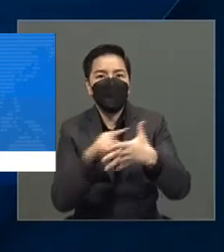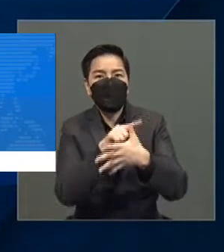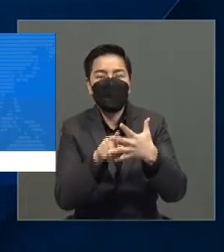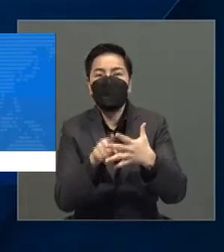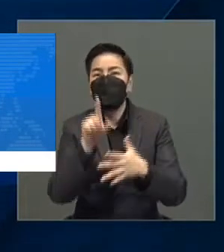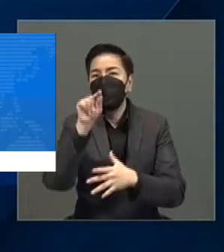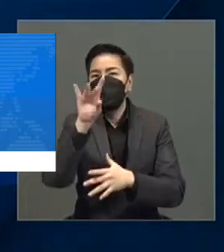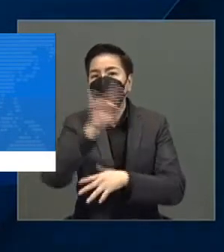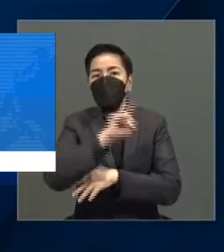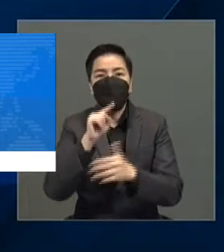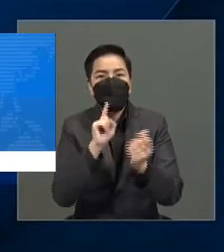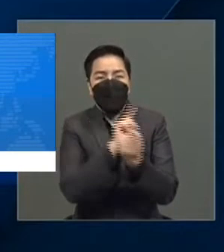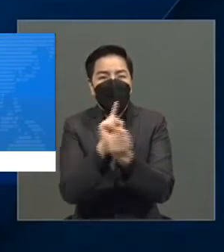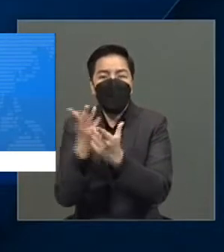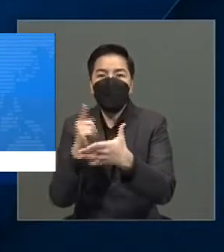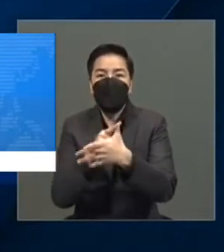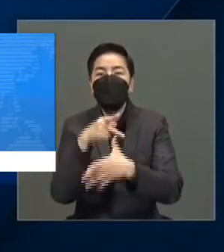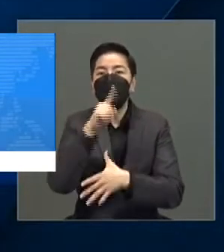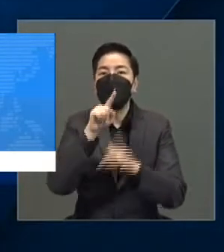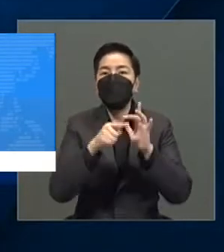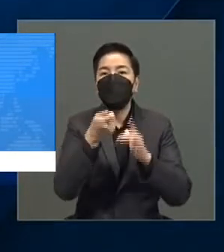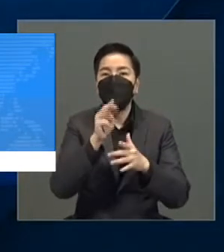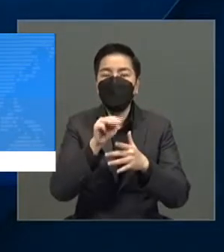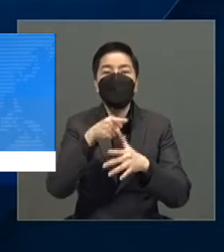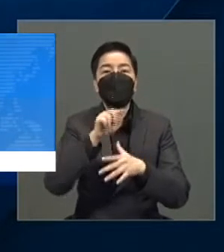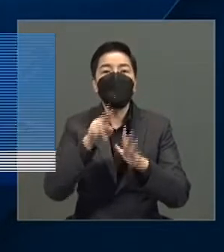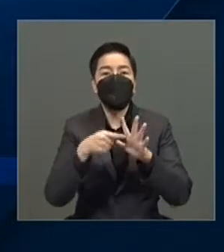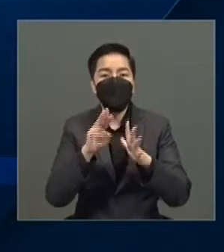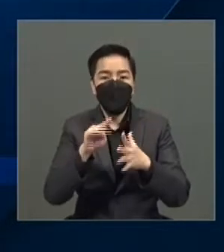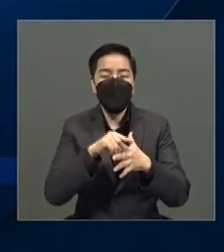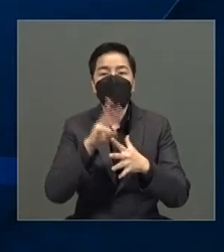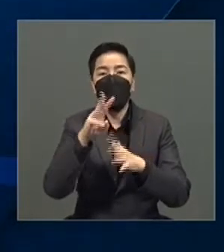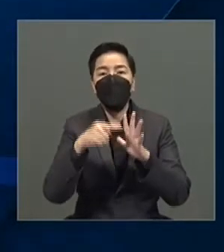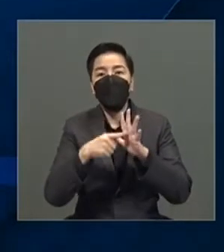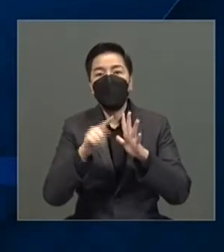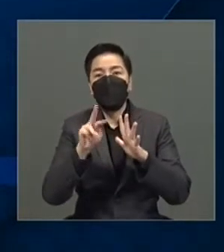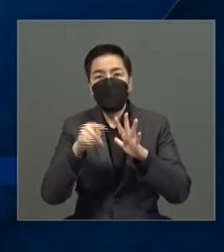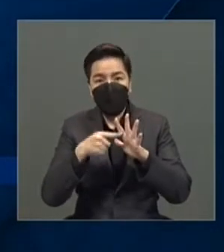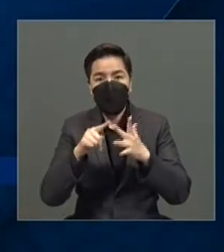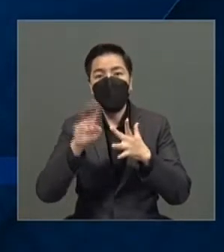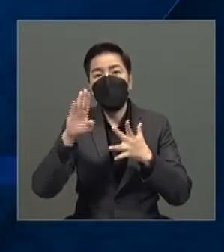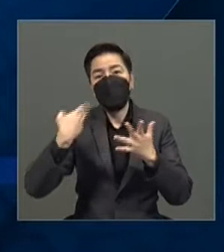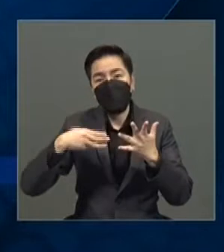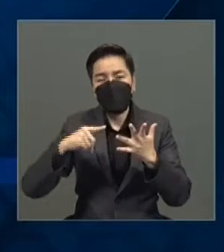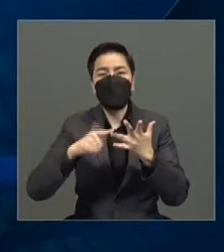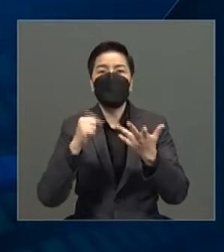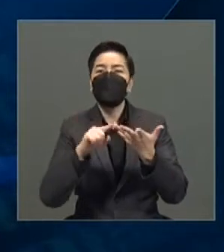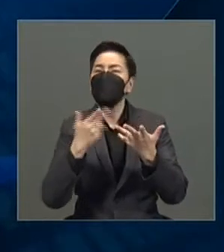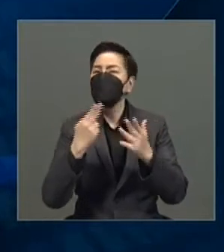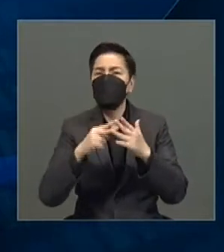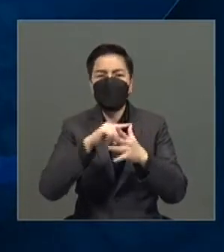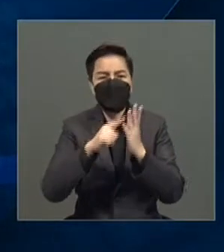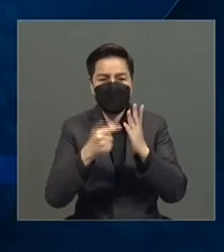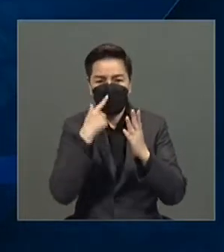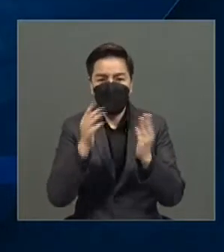คัตเตอร์ใหม่จากทำคนงานเขตจตุจักรและชุมชนวัวป่าเขตสวนหลวงรัตน์ผู้ช่วยโฆษกศปภ.ยอม